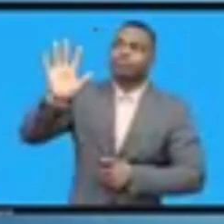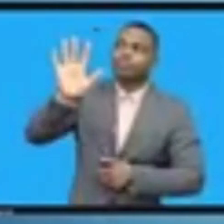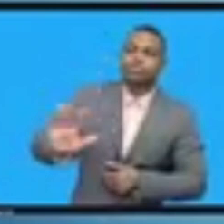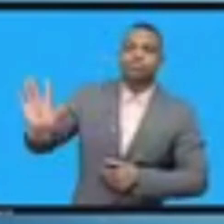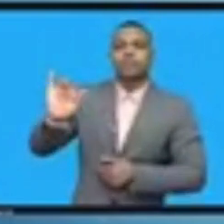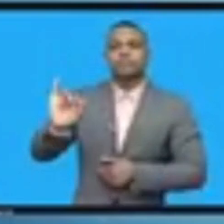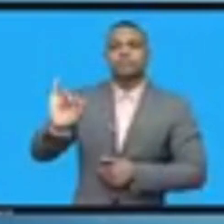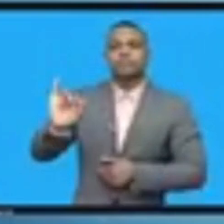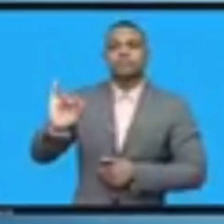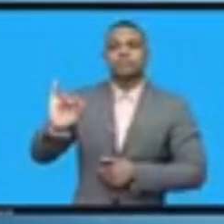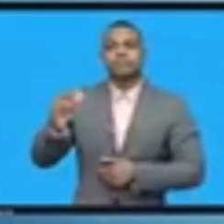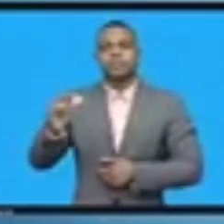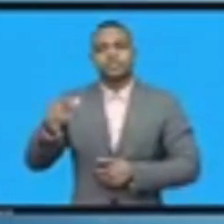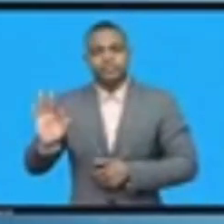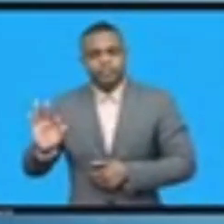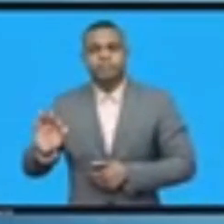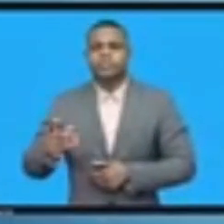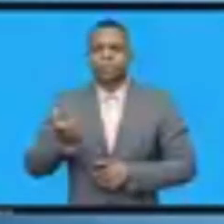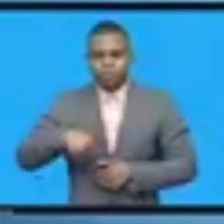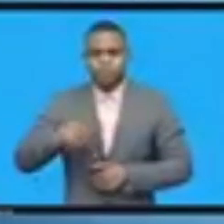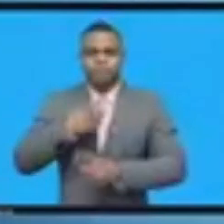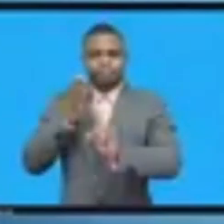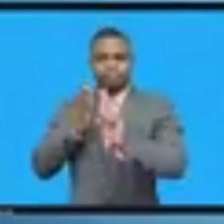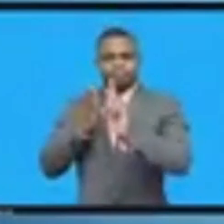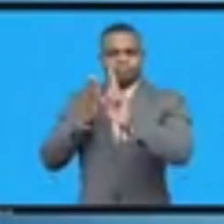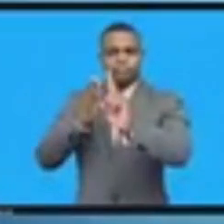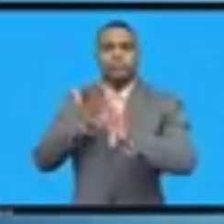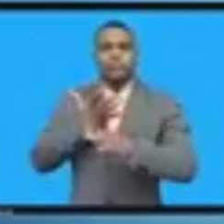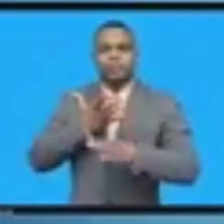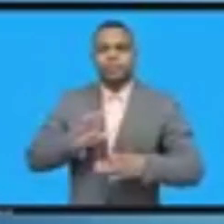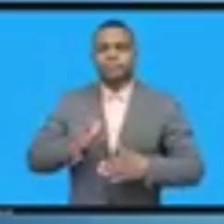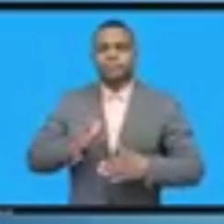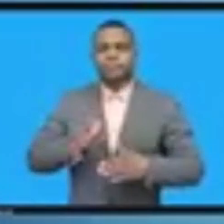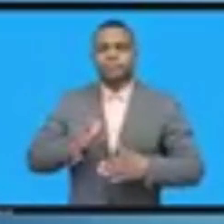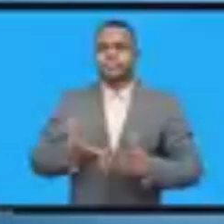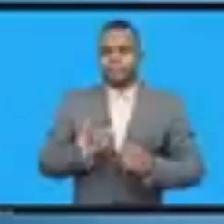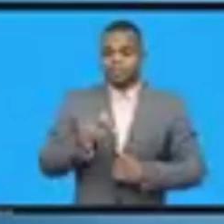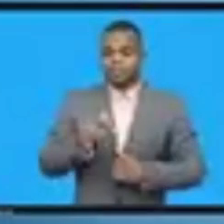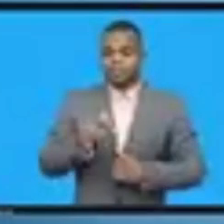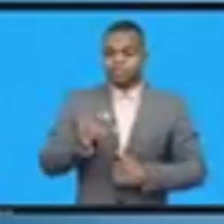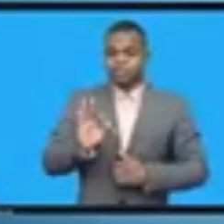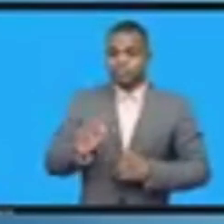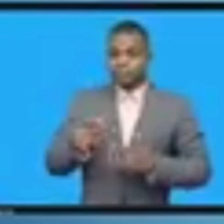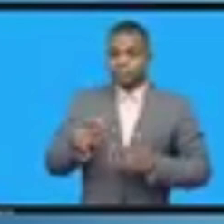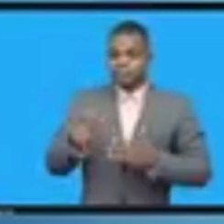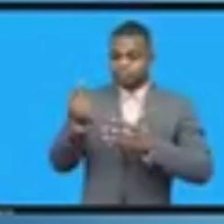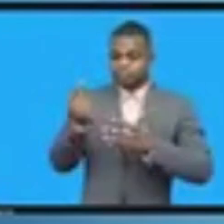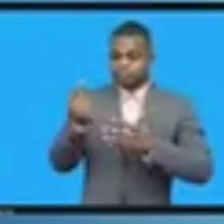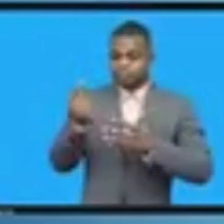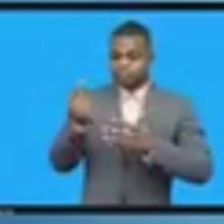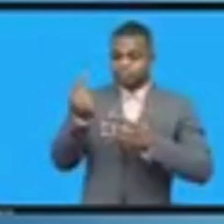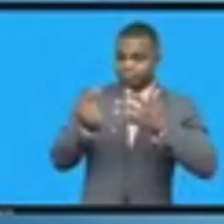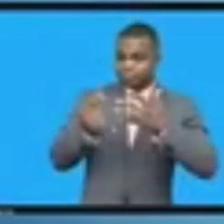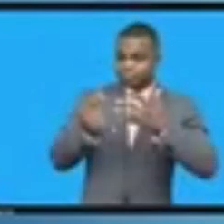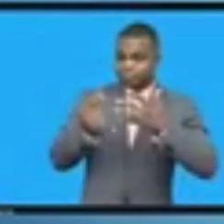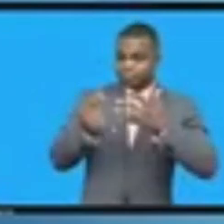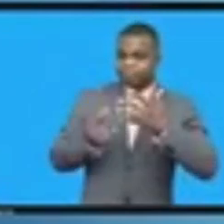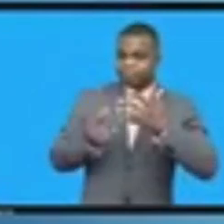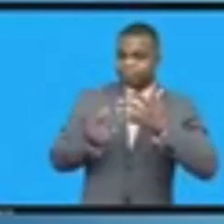扩大和促进 IGF 的成果和成效，使得其他机构、相关机构能够促